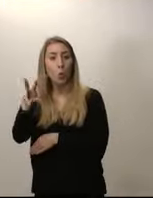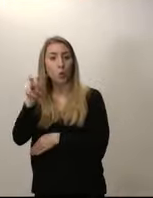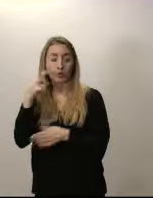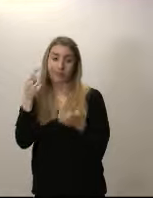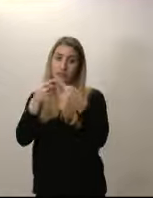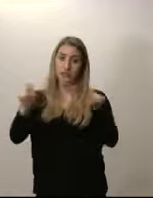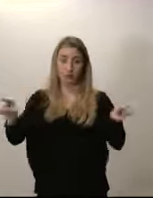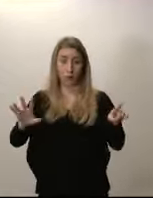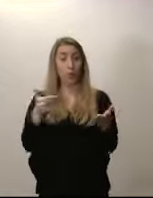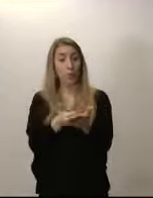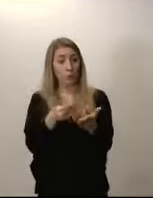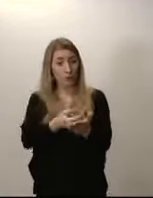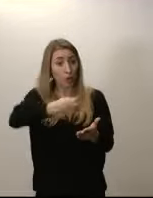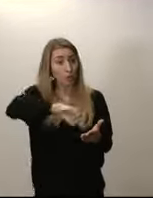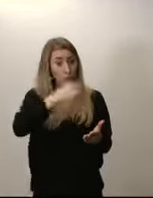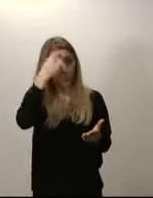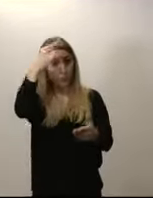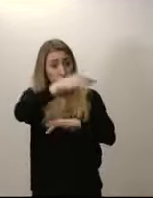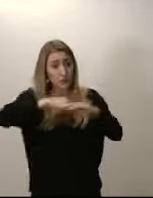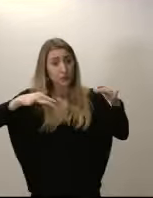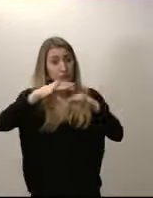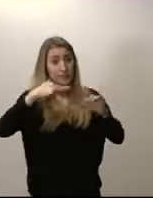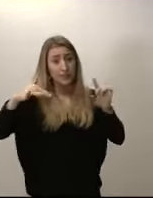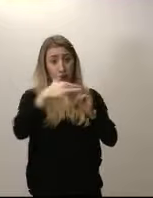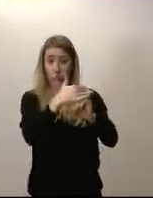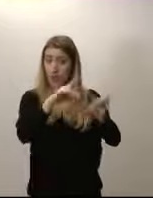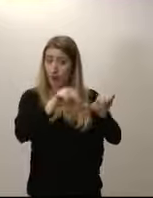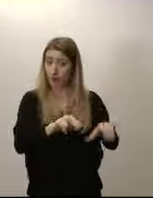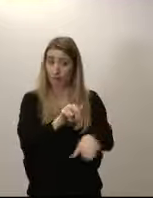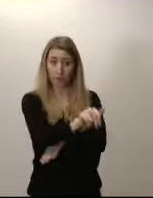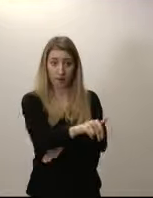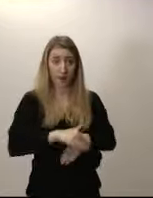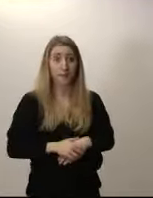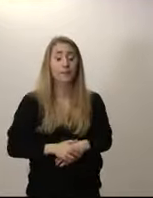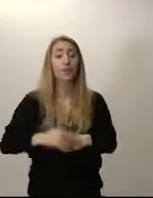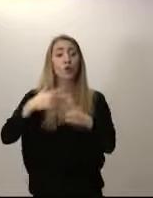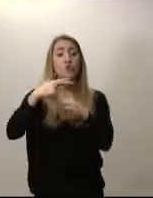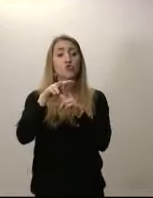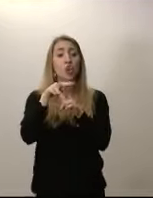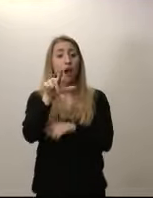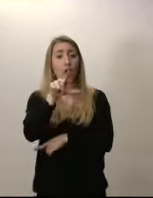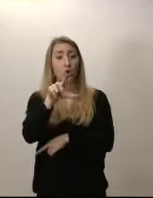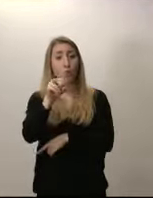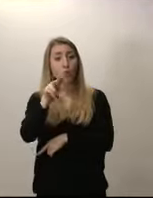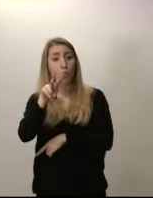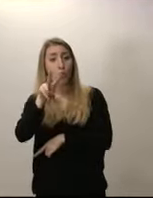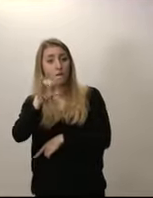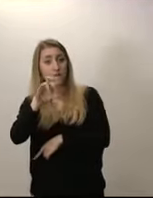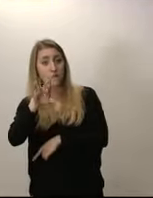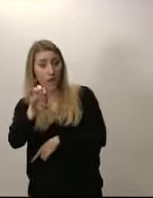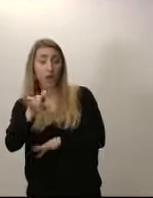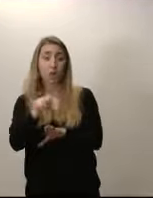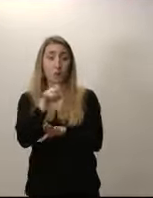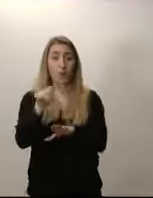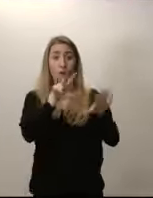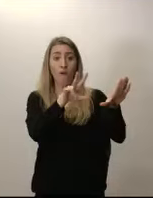la mixité sociale de ce côté-là est assurée dans ce secteur. Moulin-Nouvière, dans lequel il était prévu 80 logements